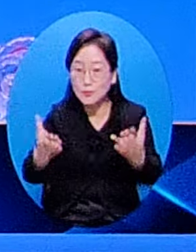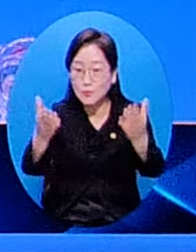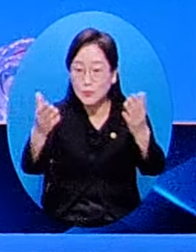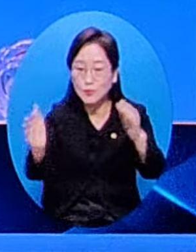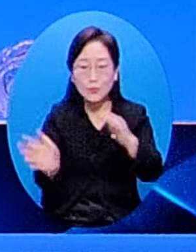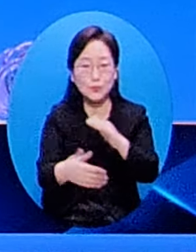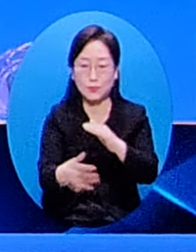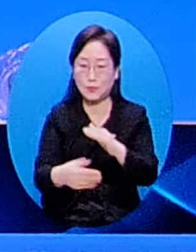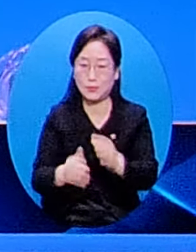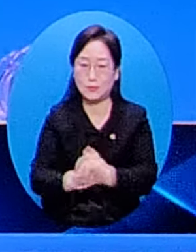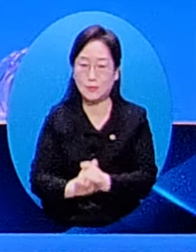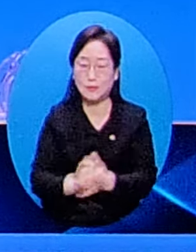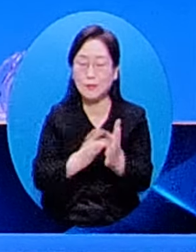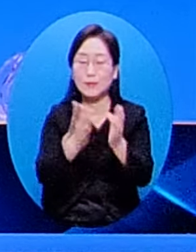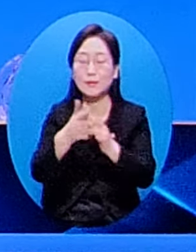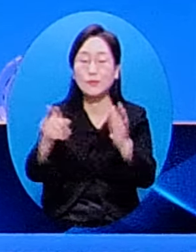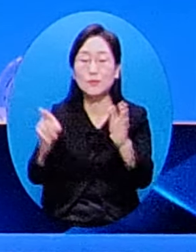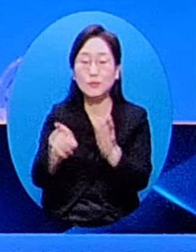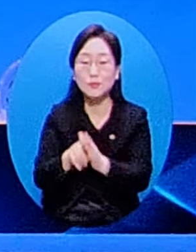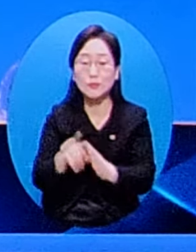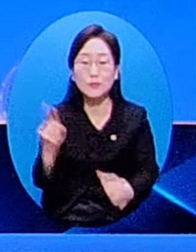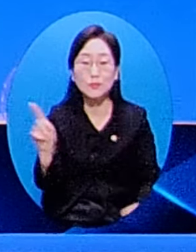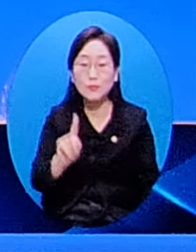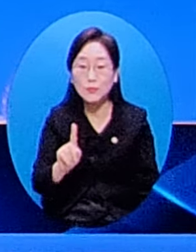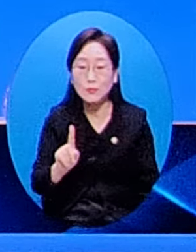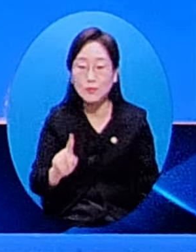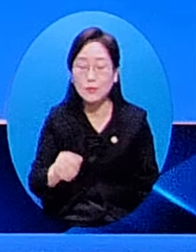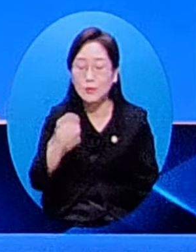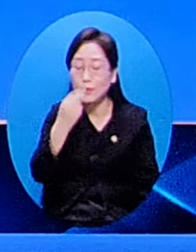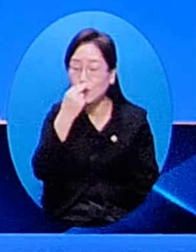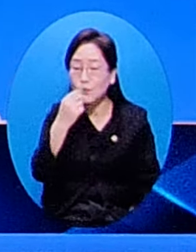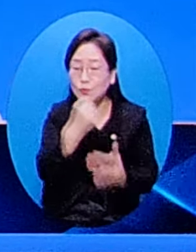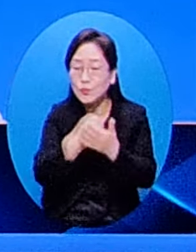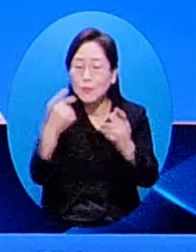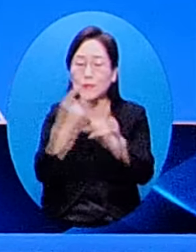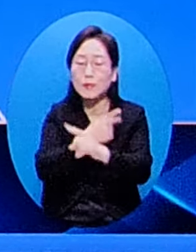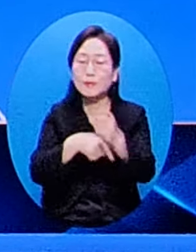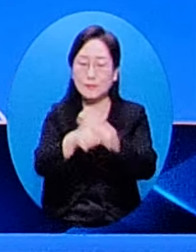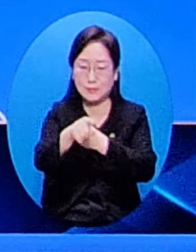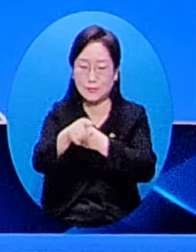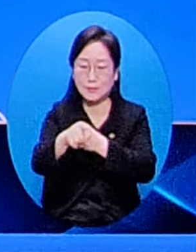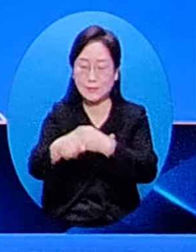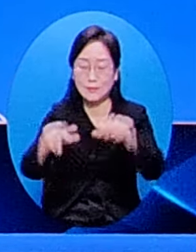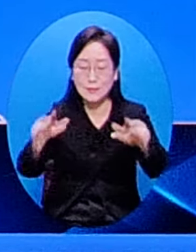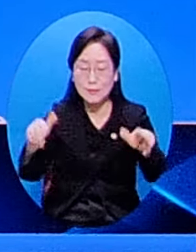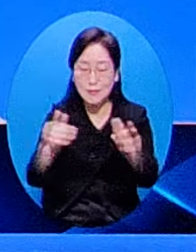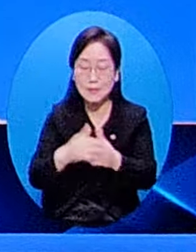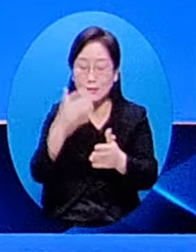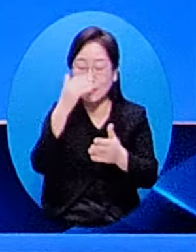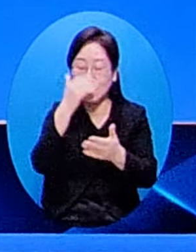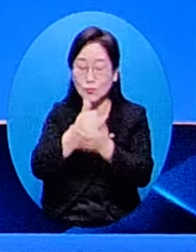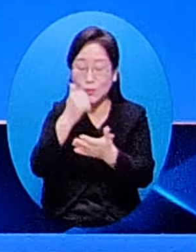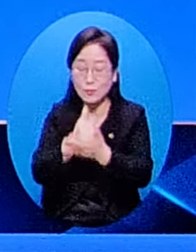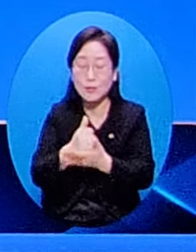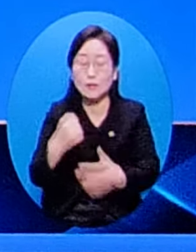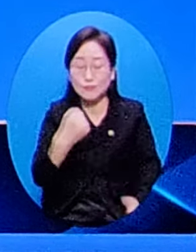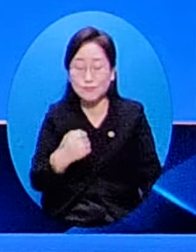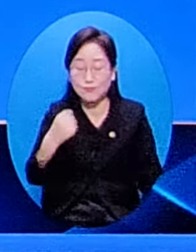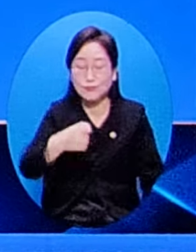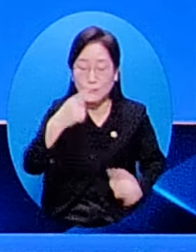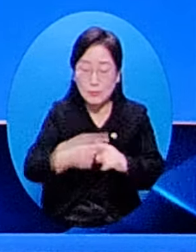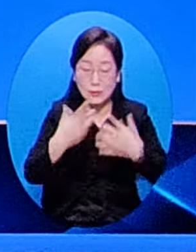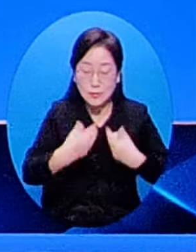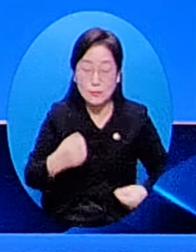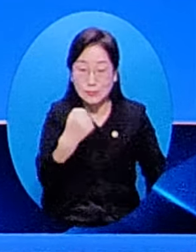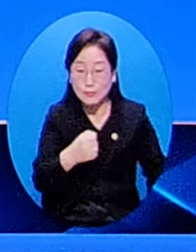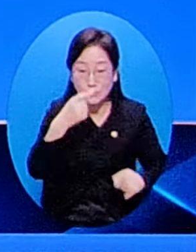축복이 없습니다. 예수를 믿는다는 것은 여러분의 운명이 바뀌어지는 것을 말합니다. 지금까지 죄 가운데 살다가 절망 가운데 살다가